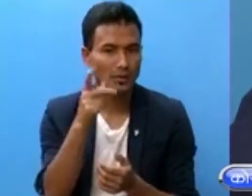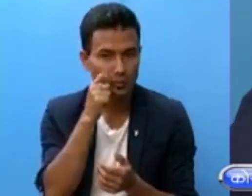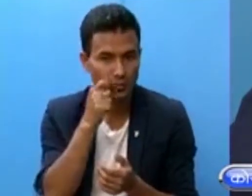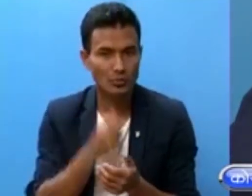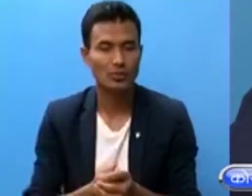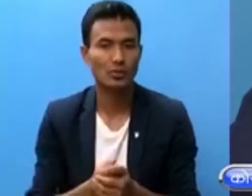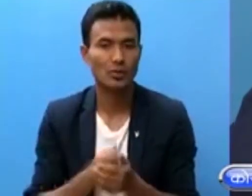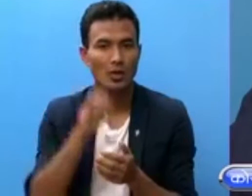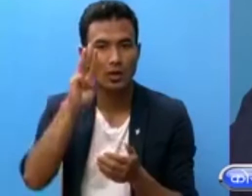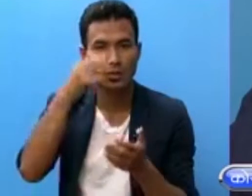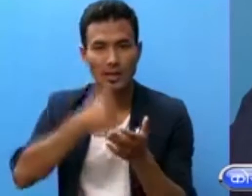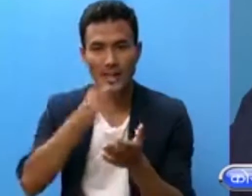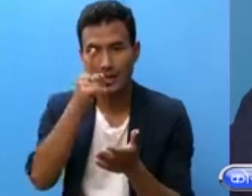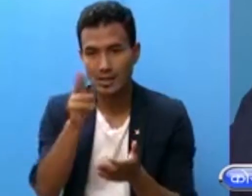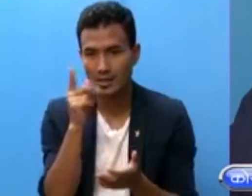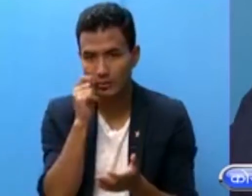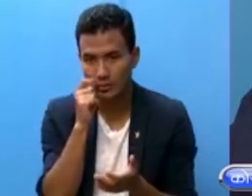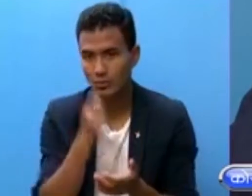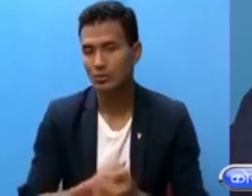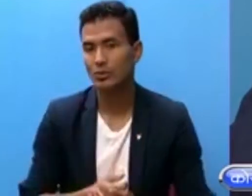पुरुष, मनाङका 1 जना पुरुष,